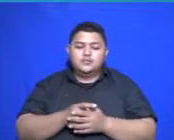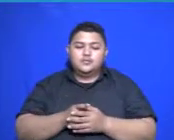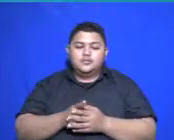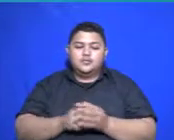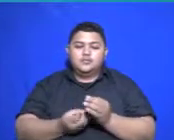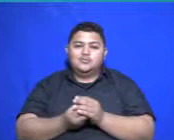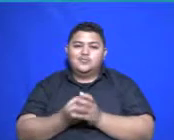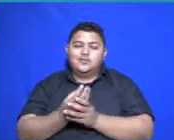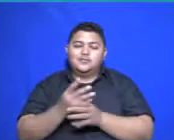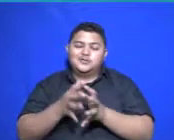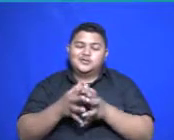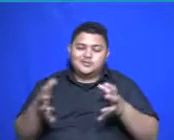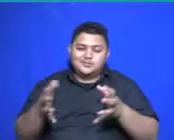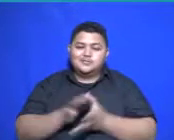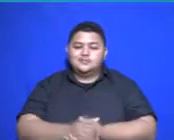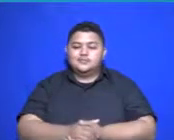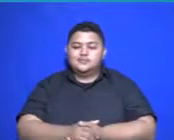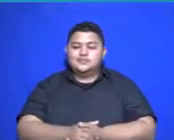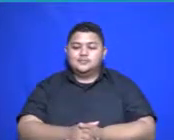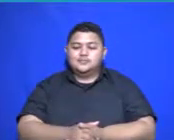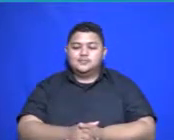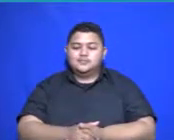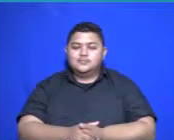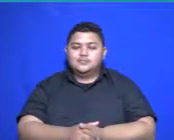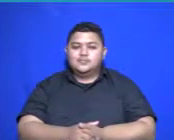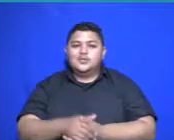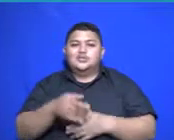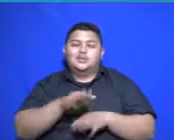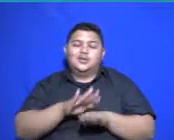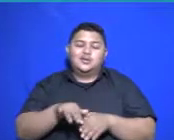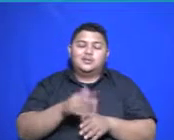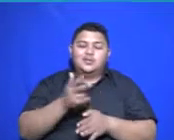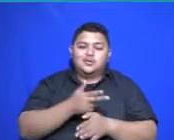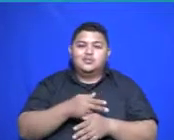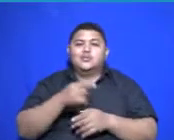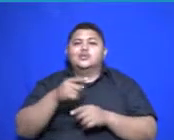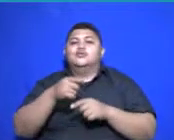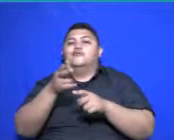pertumbuhan yang sangat besar. Grafik film yang beredar di bioskop film nasional